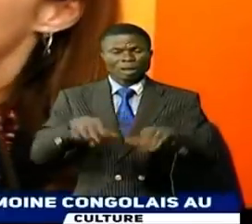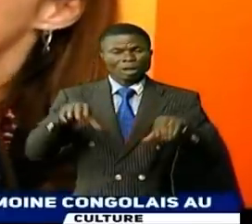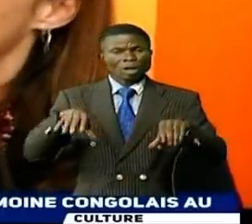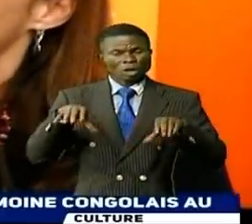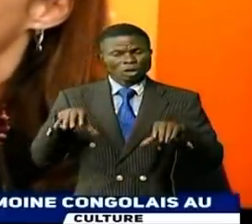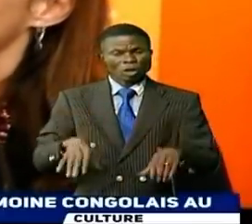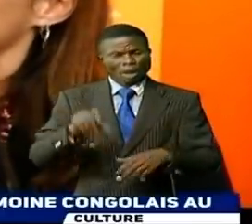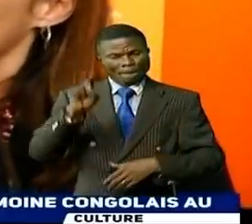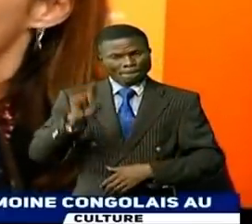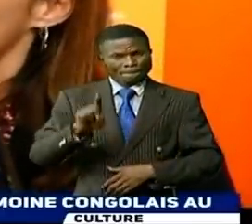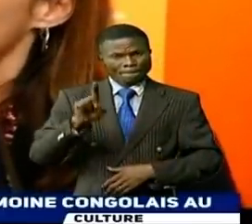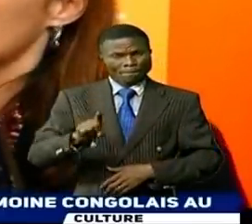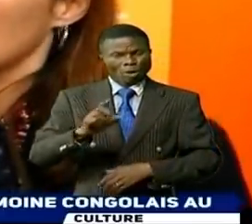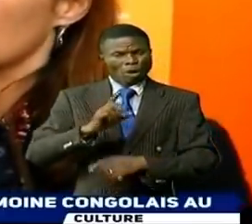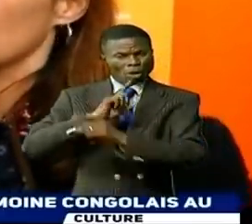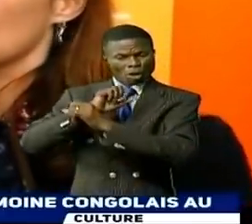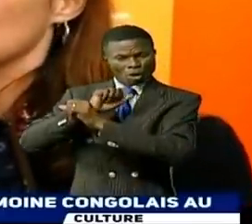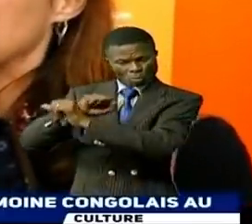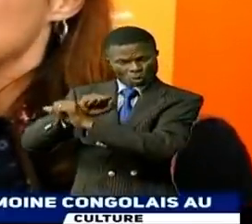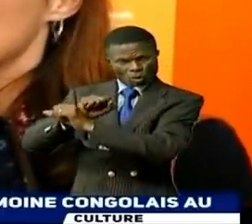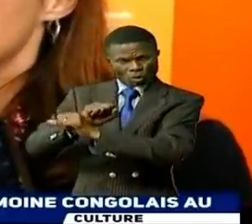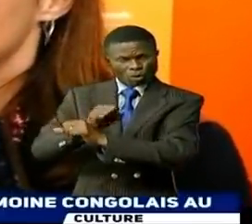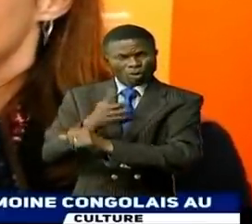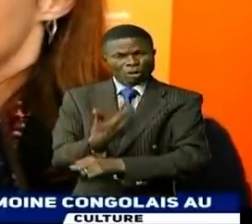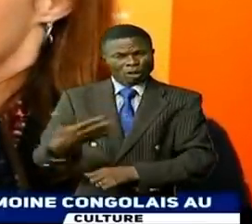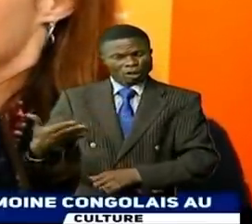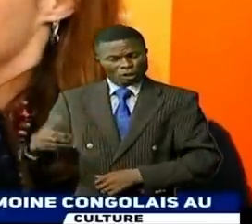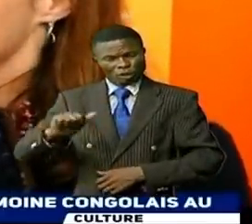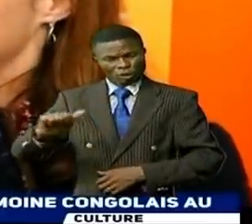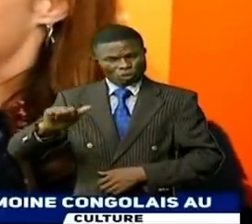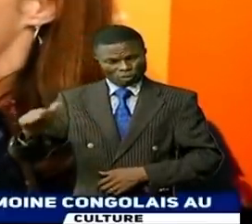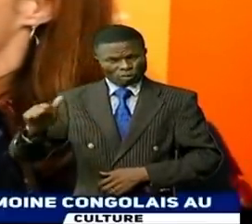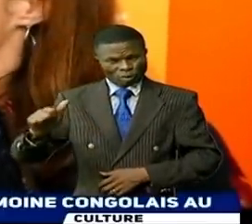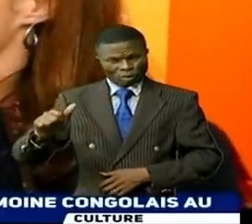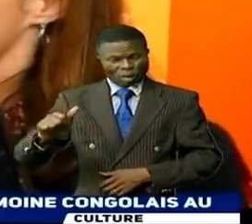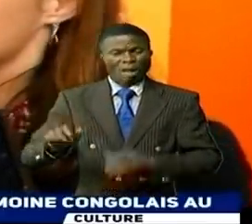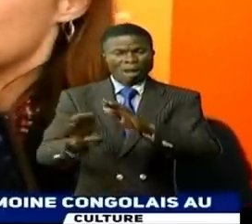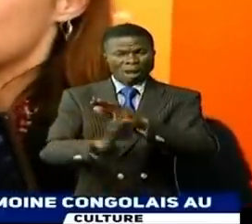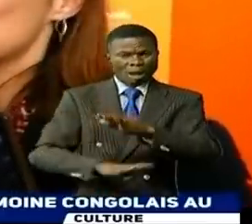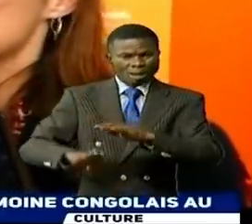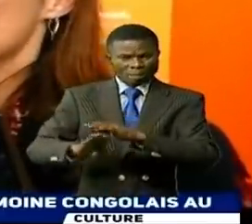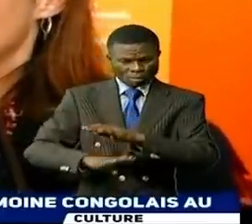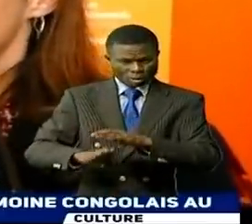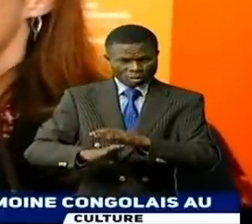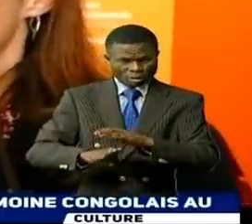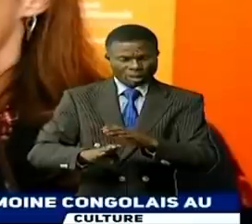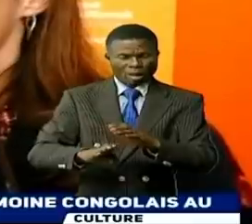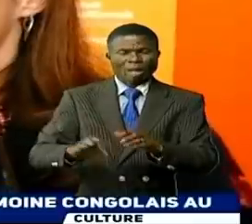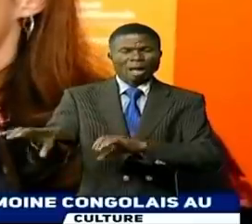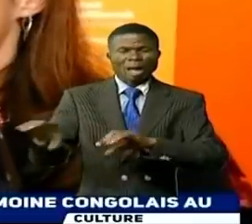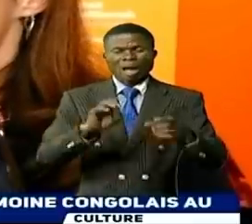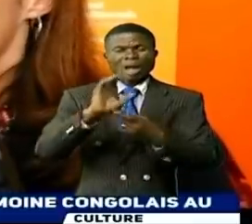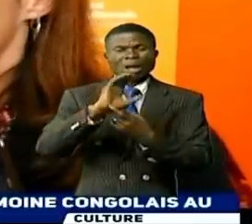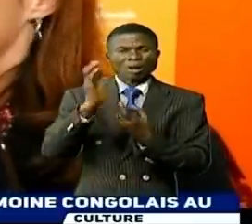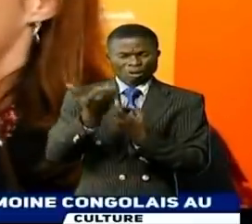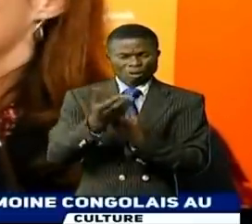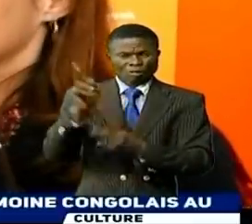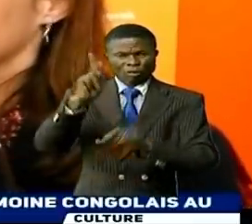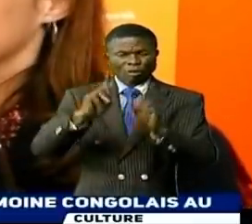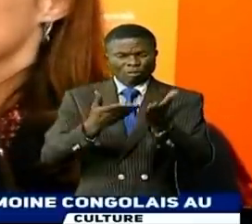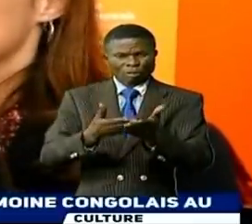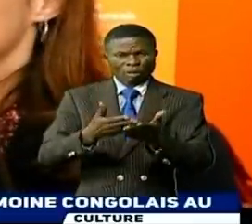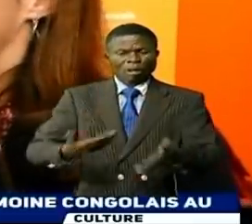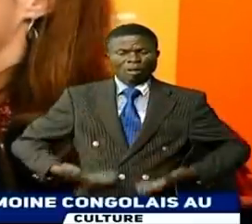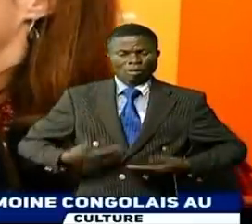vrai besoin de protéger le patrimoine. C'est la base de toute identité culturelle d'un peuple, donc je suis vraiment très